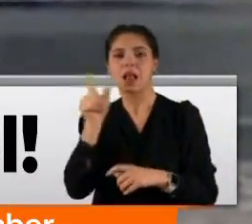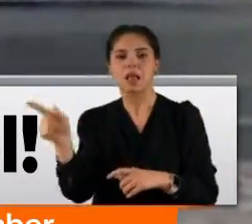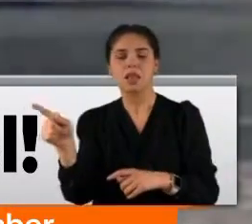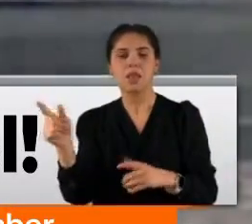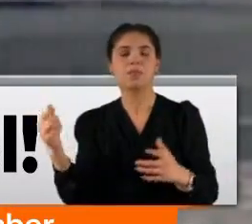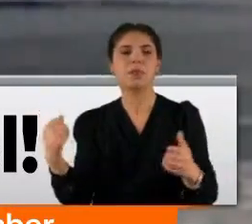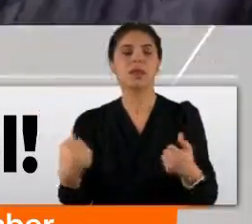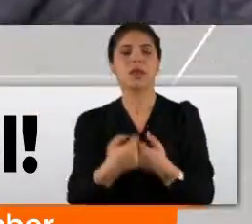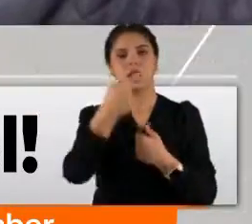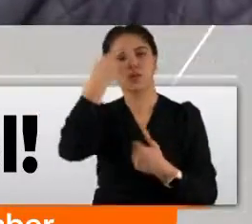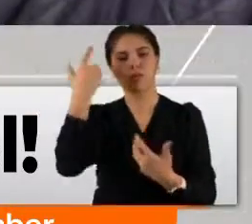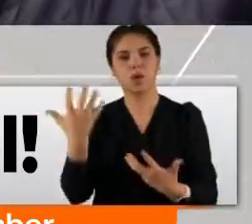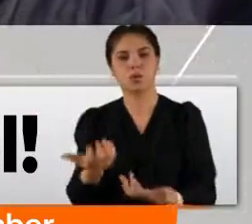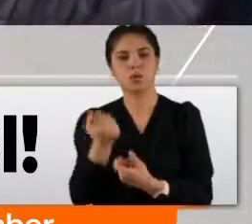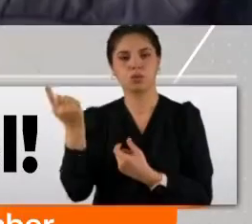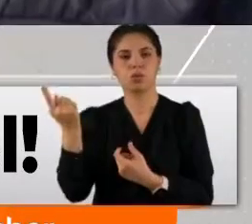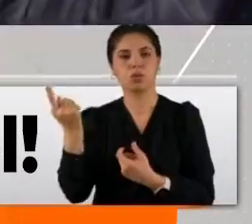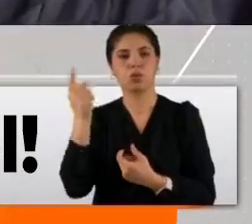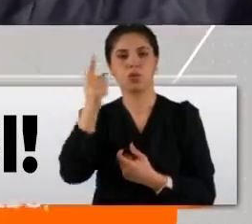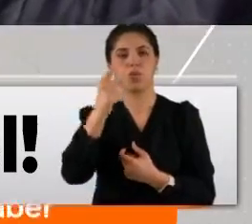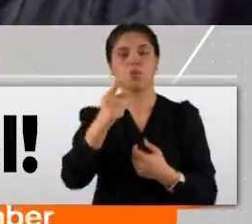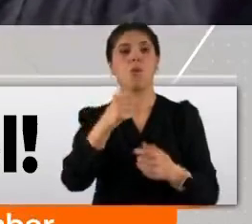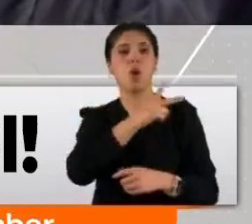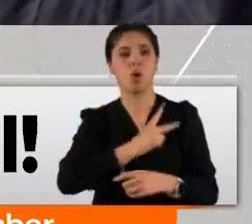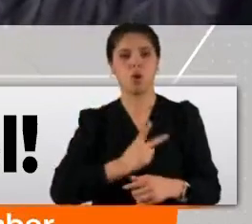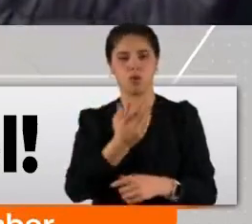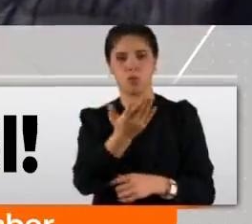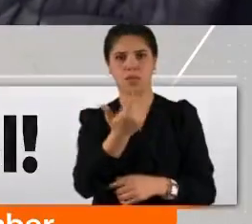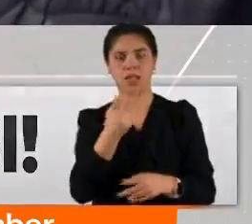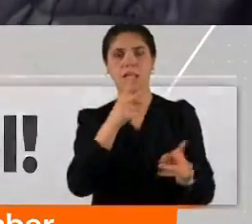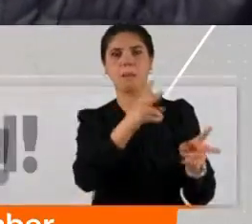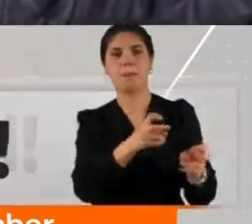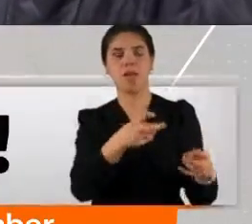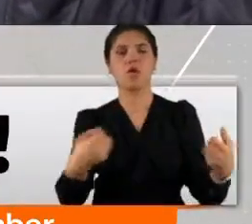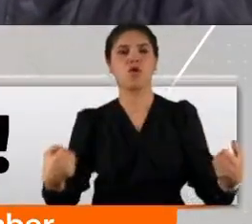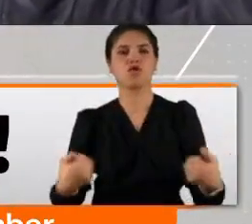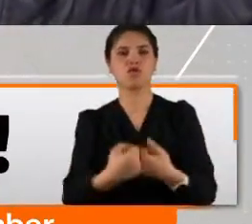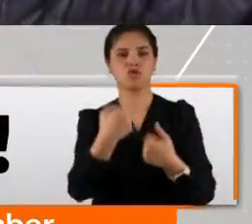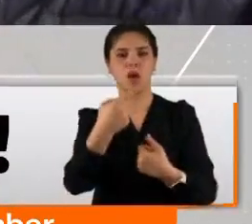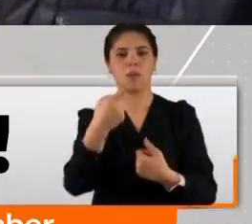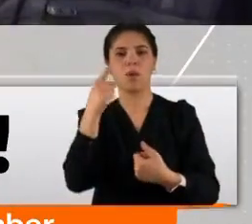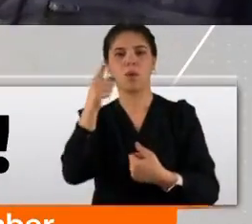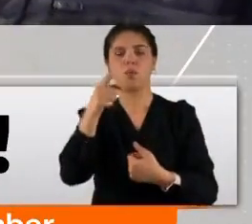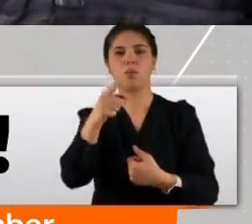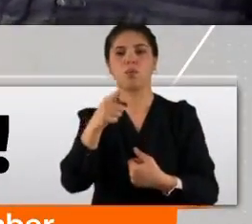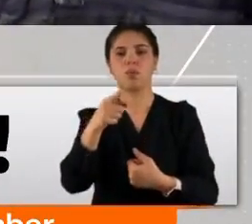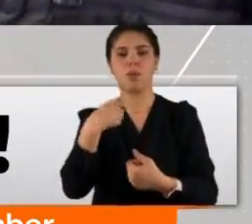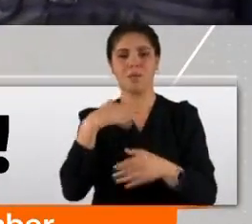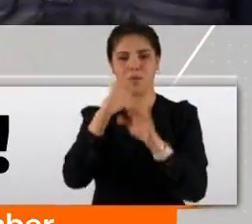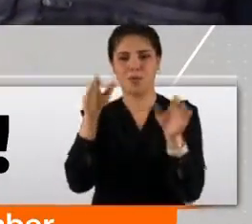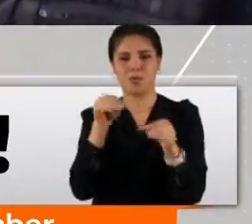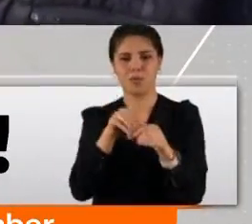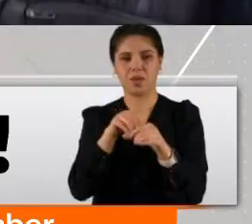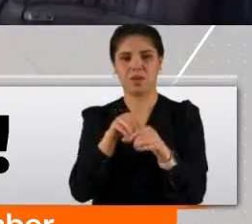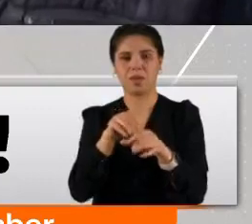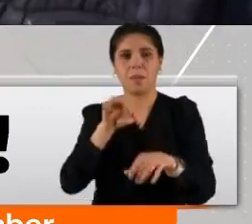kazadan kıl payı kurtuldu. Otobüs yukarıdan aşağı gelirken metro yandan gelirken vurdu otobüsü, ortadan ikiye böldü. Ben kulübenin içindeydim, bir